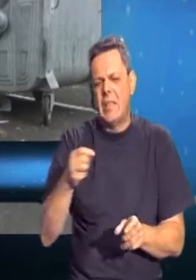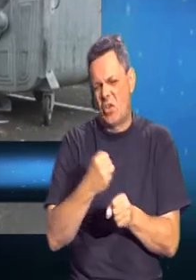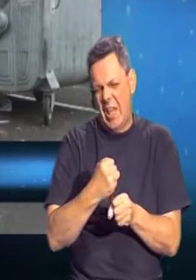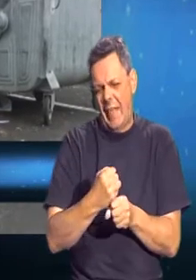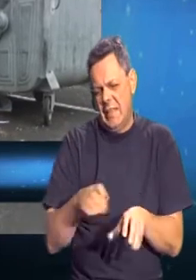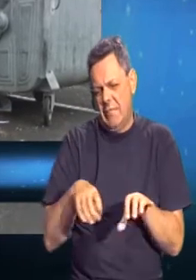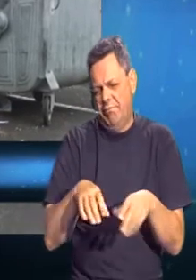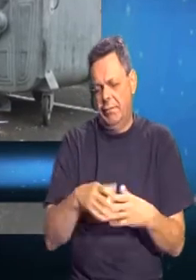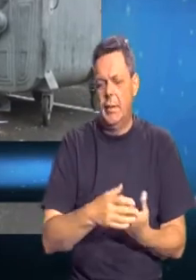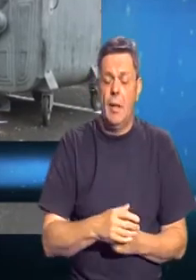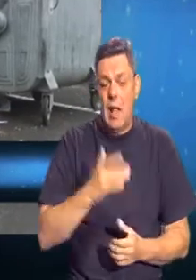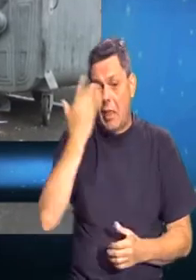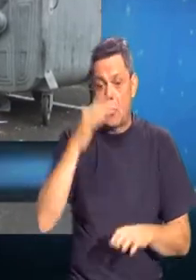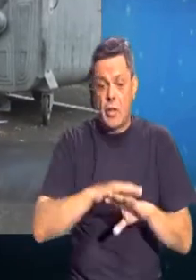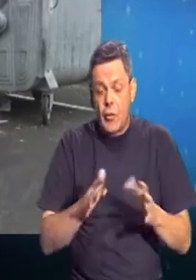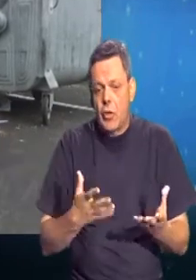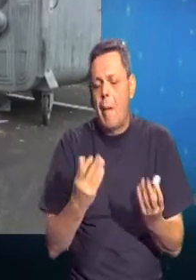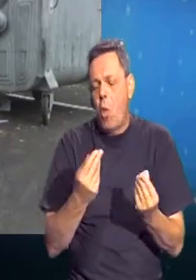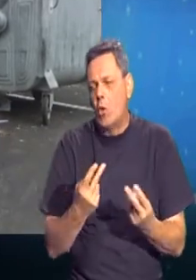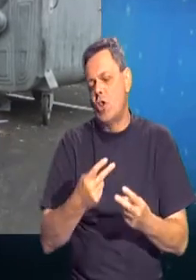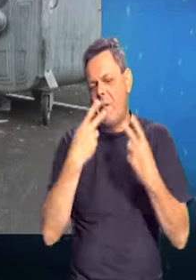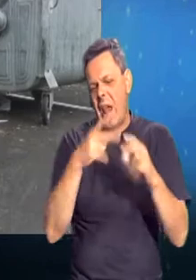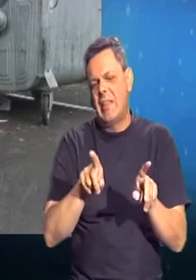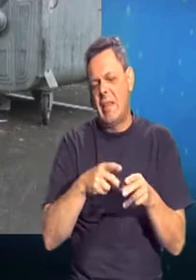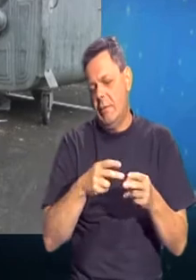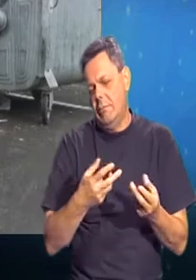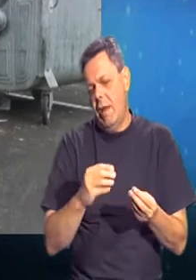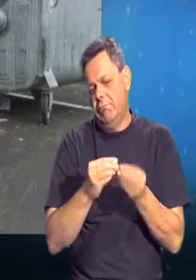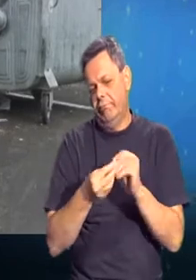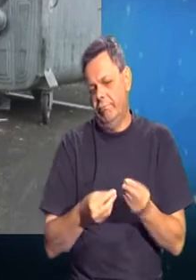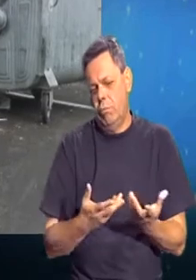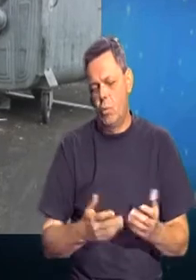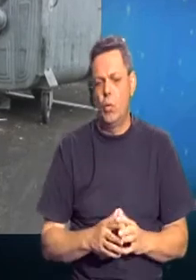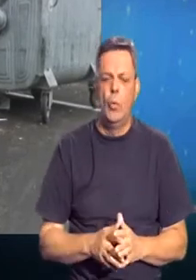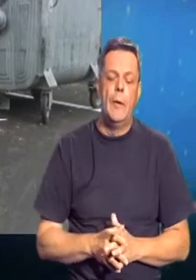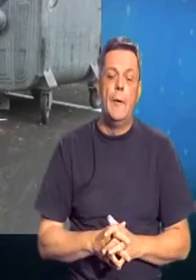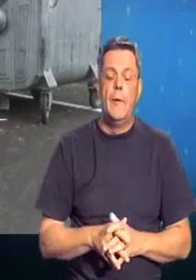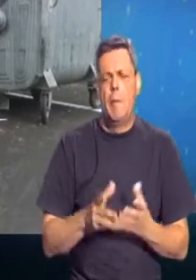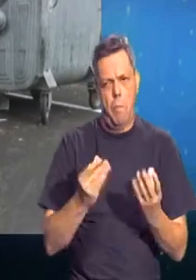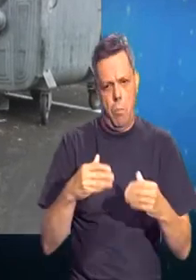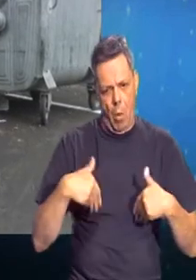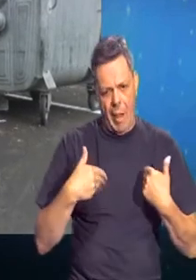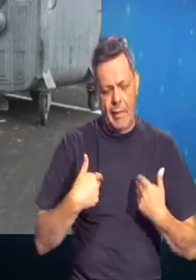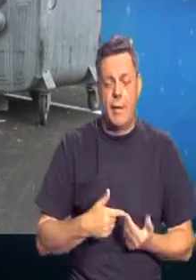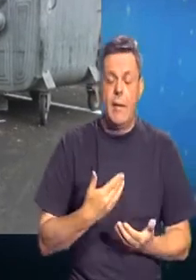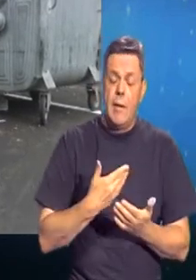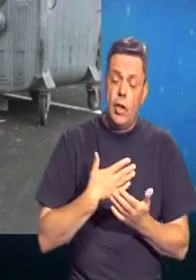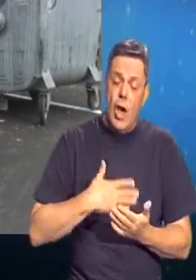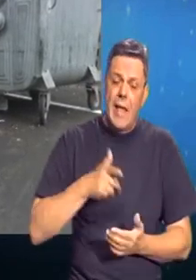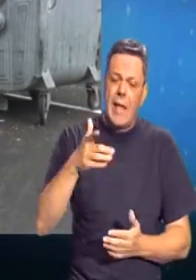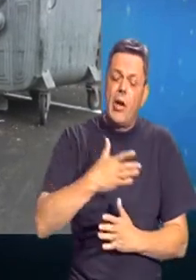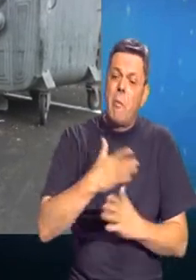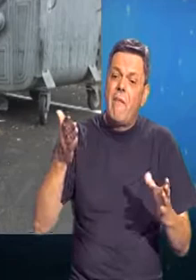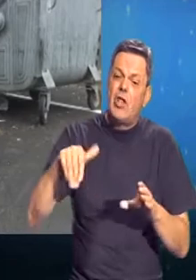No ljeto će završiti, a mnogi će se nažalost i vratiti na burzu, među njima i puno mladih. Upravo je želja za